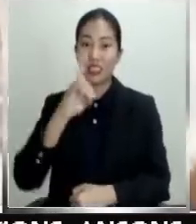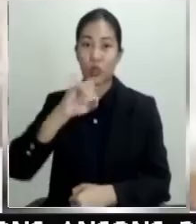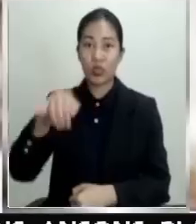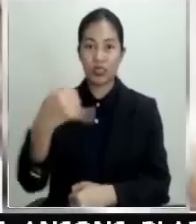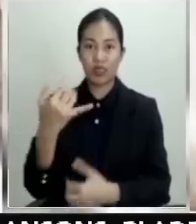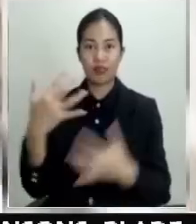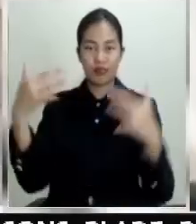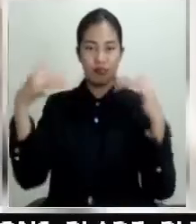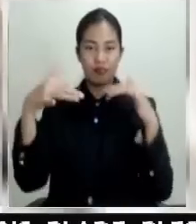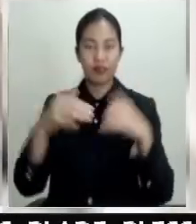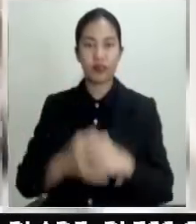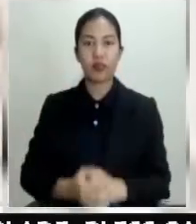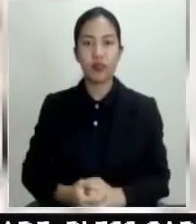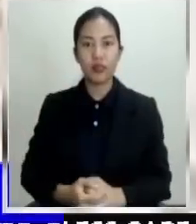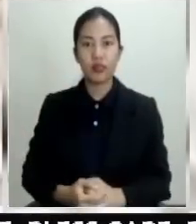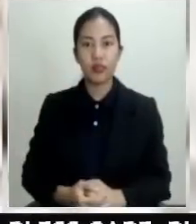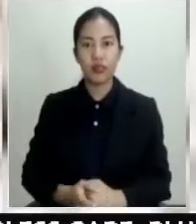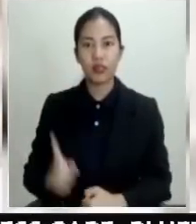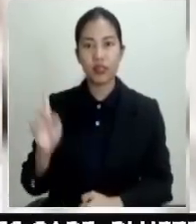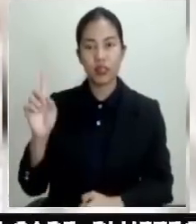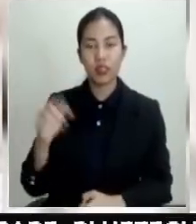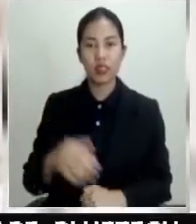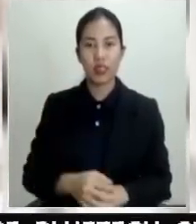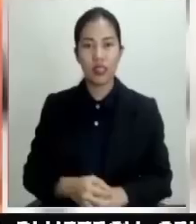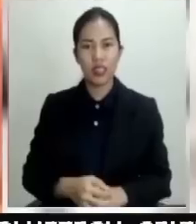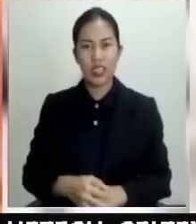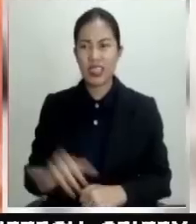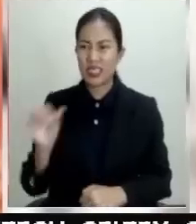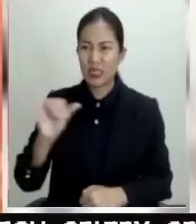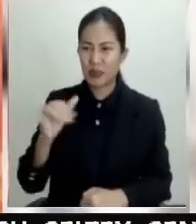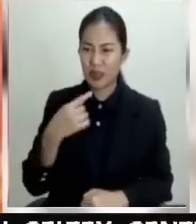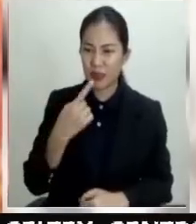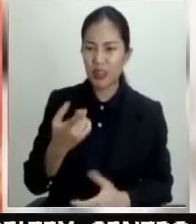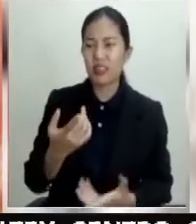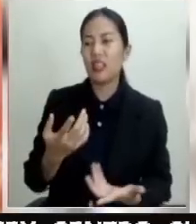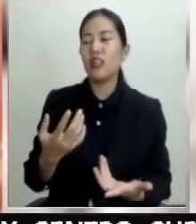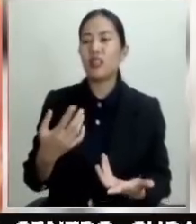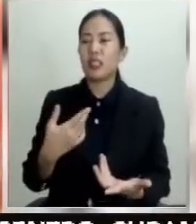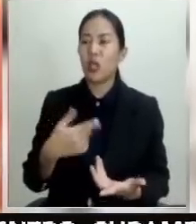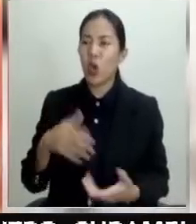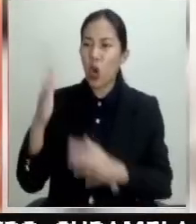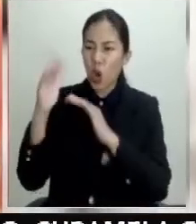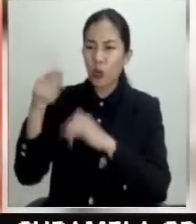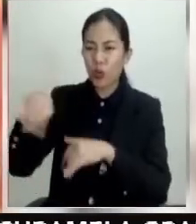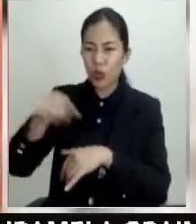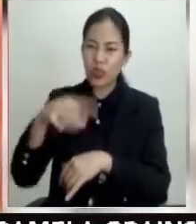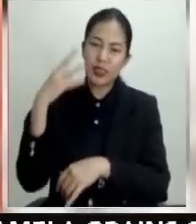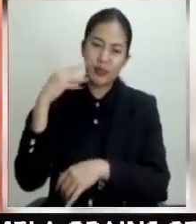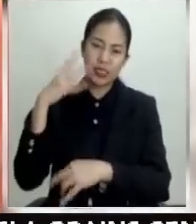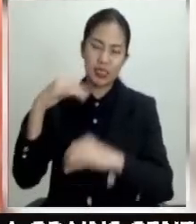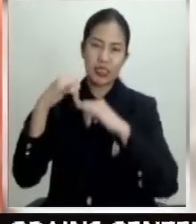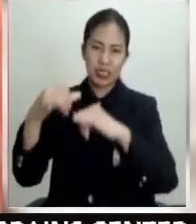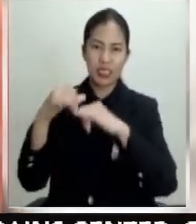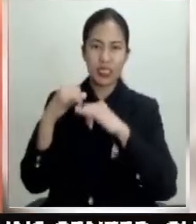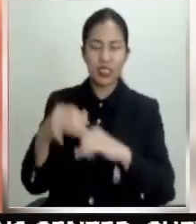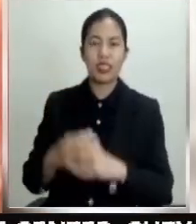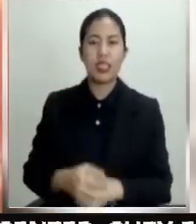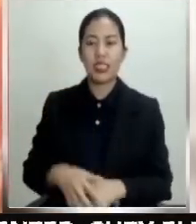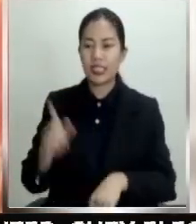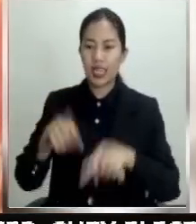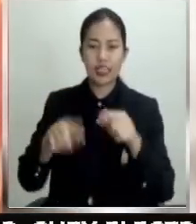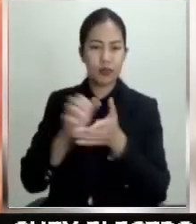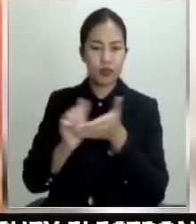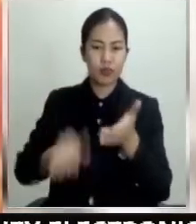sana namatayan na rin kayo eh para alam nyo how it feels. Hindi mo rin talaga maaalis sa amin to feel that